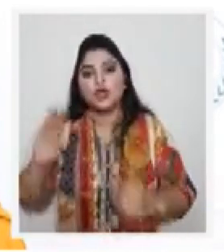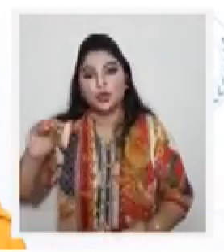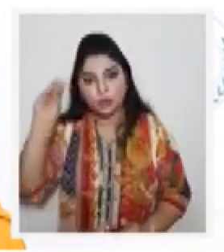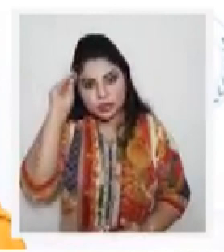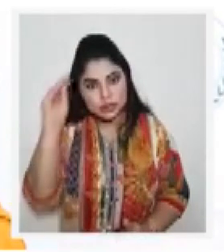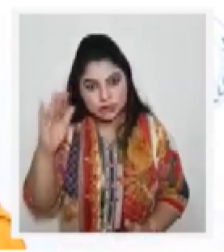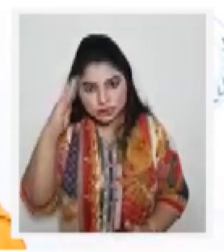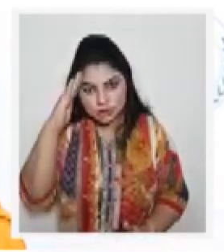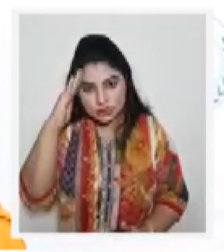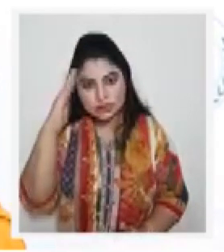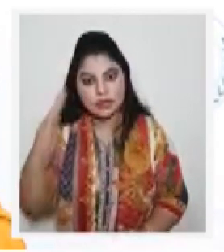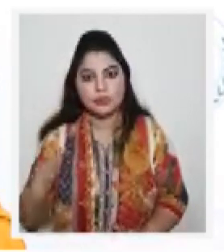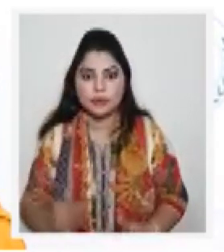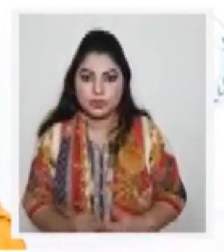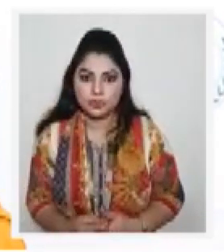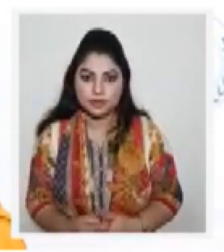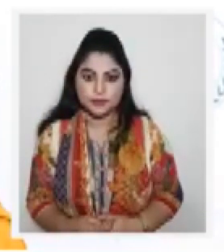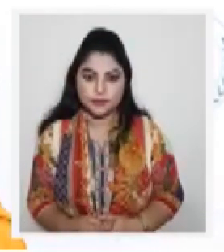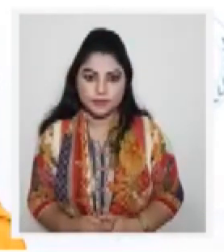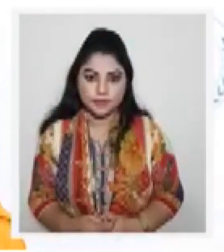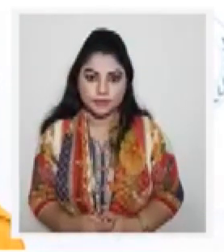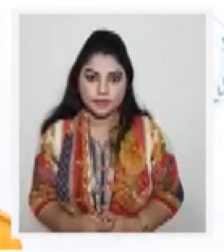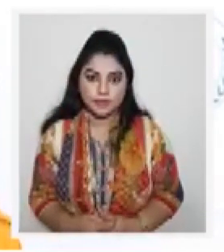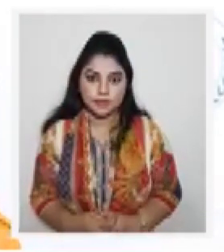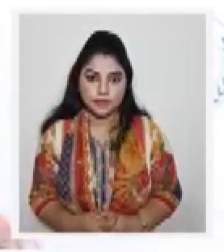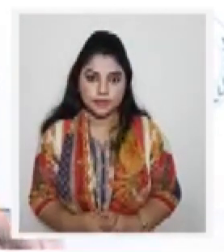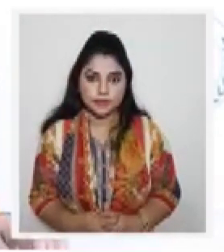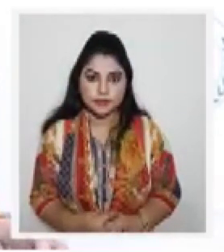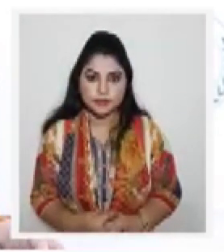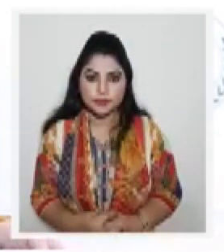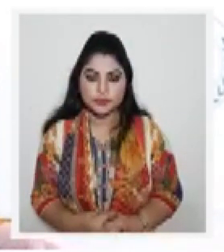সবাই ভালো থাকবেন, সুস্থ থাকবেন। সবাইকে অনেক অনেক ধন্যবাদ। আসসালামু আলাইকুম।